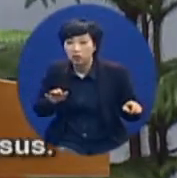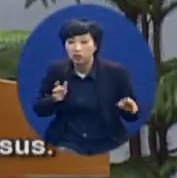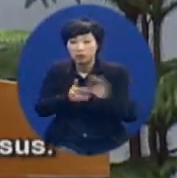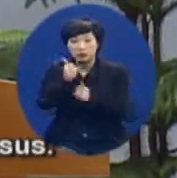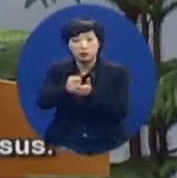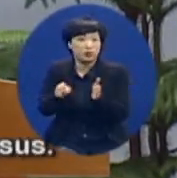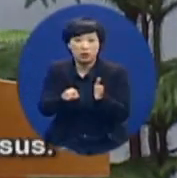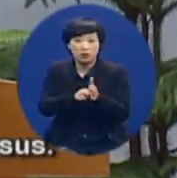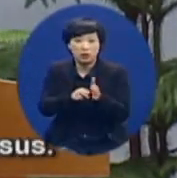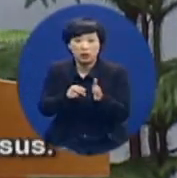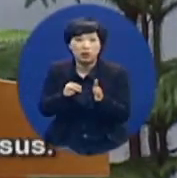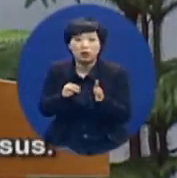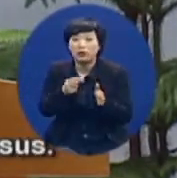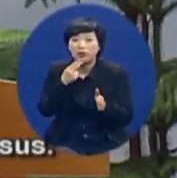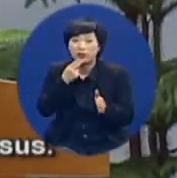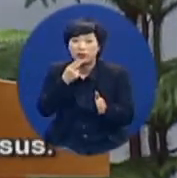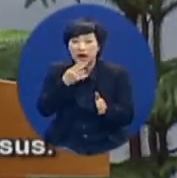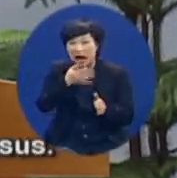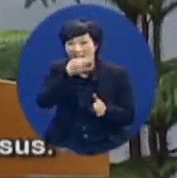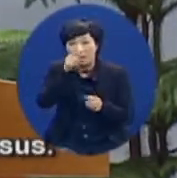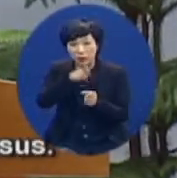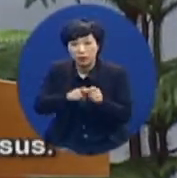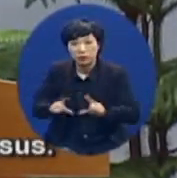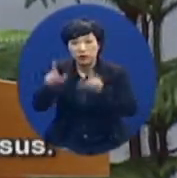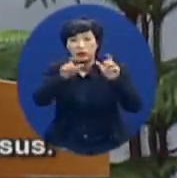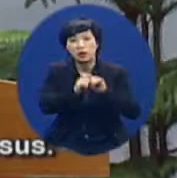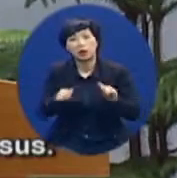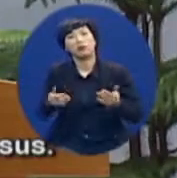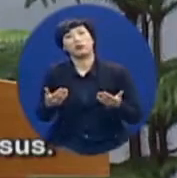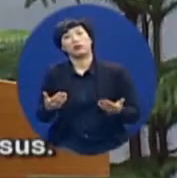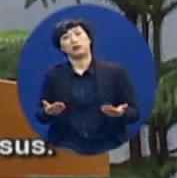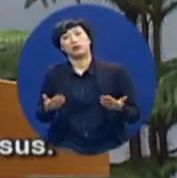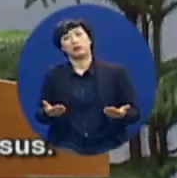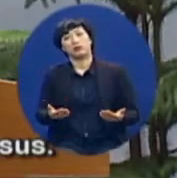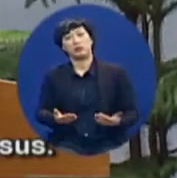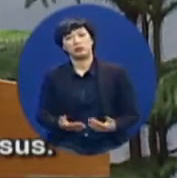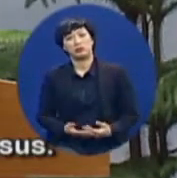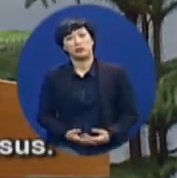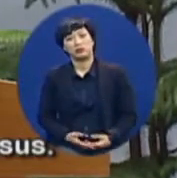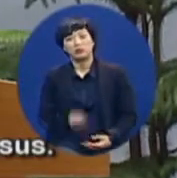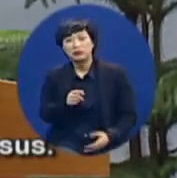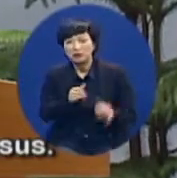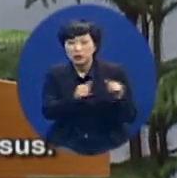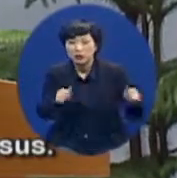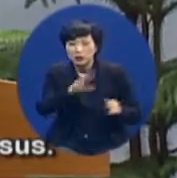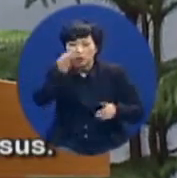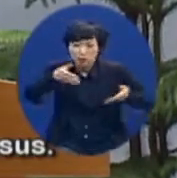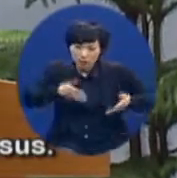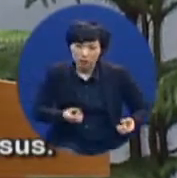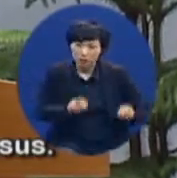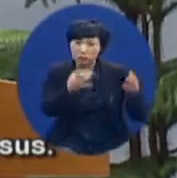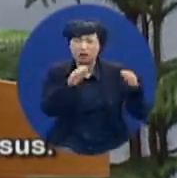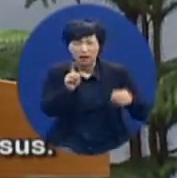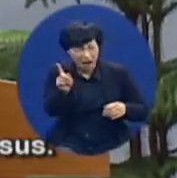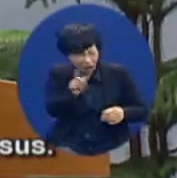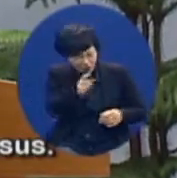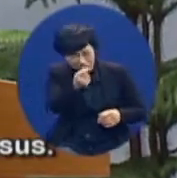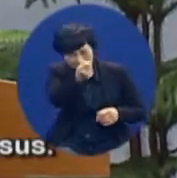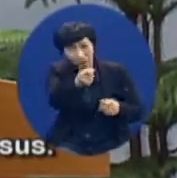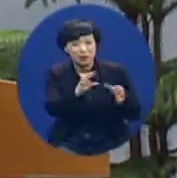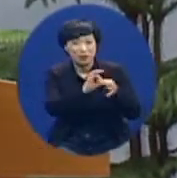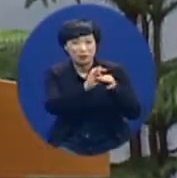사는 그들 어찌해야 좋으냐 그 사람들 성탄과 아무 상관없는